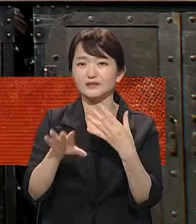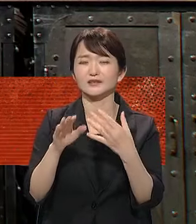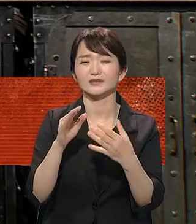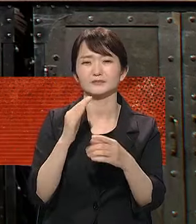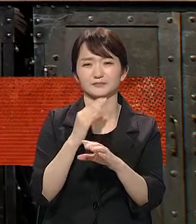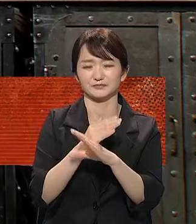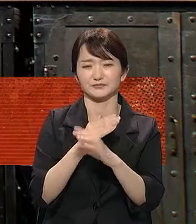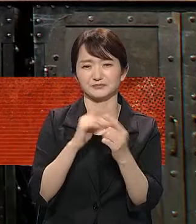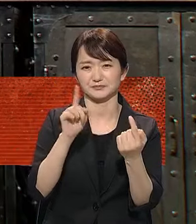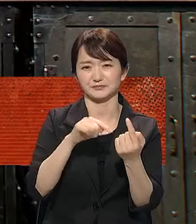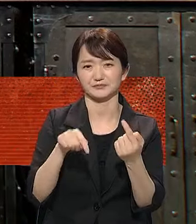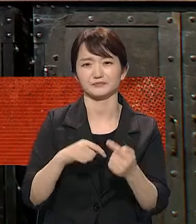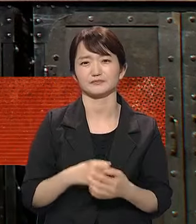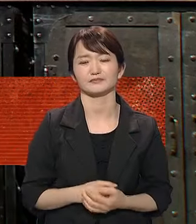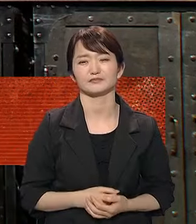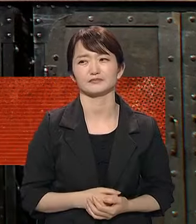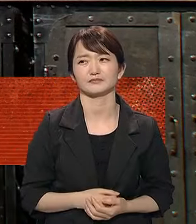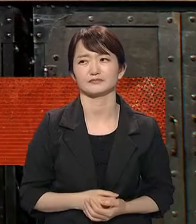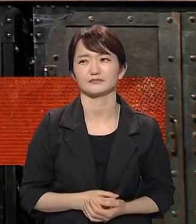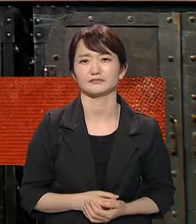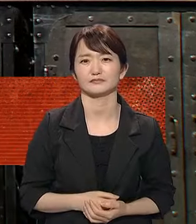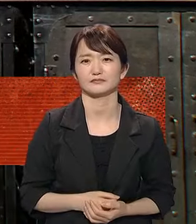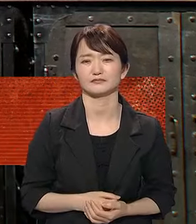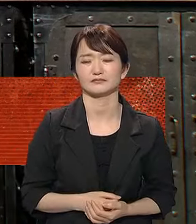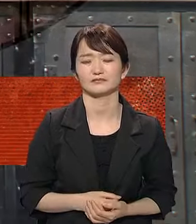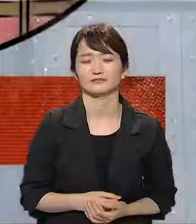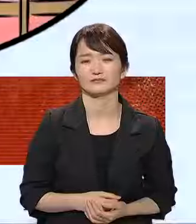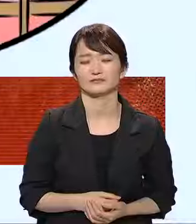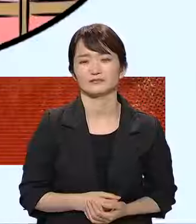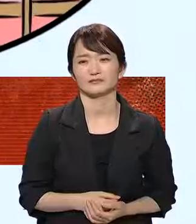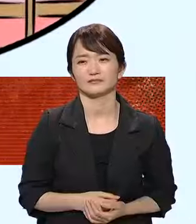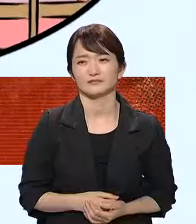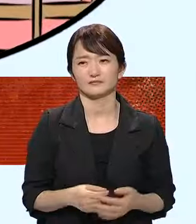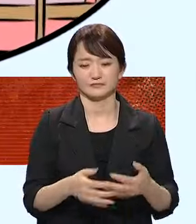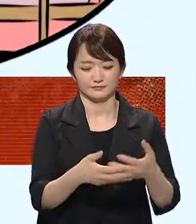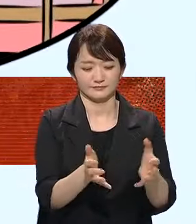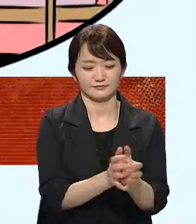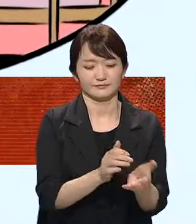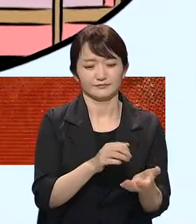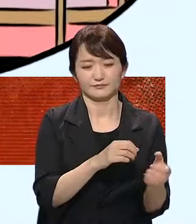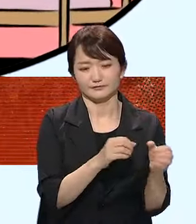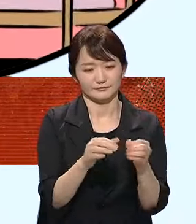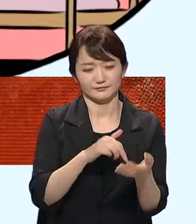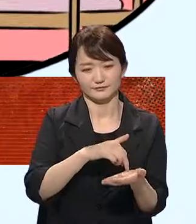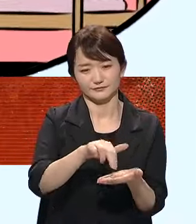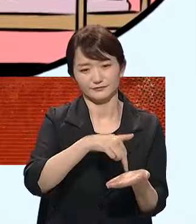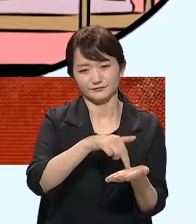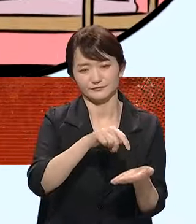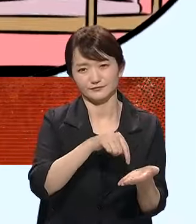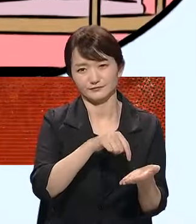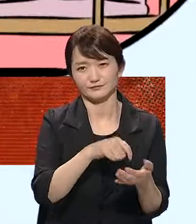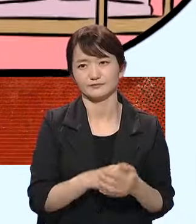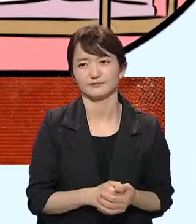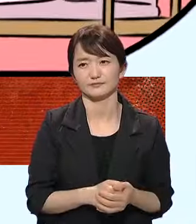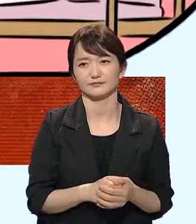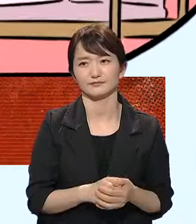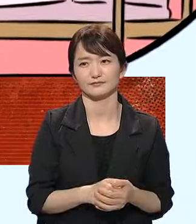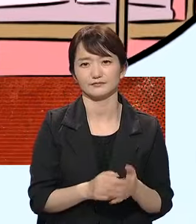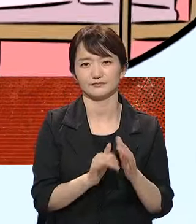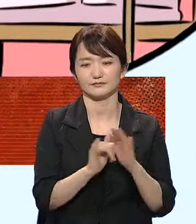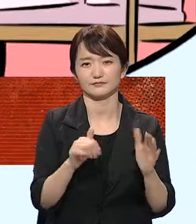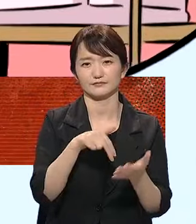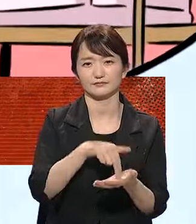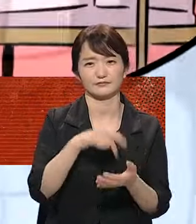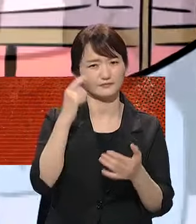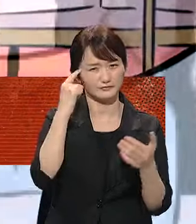양변호사부터 달려볼게요 저는 저렇게 뭔가 단체 대화방 같은 거 만드는 걸 특히 가족들 사이에서는 반대하는 입장이에요